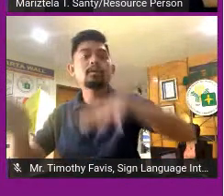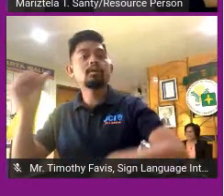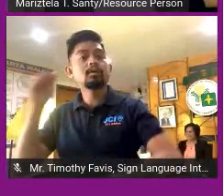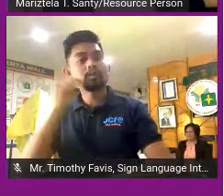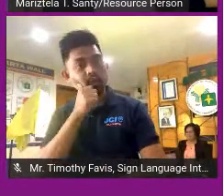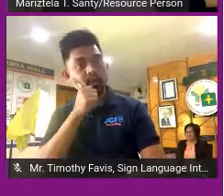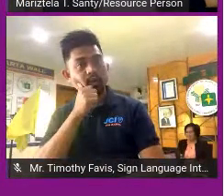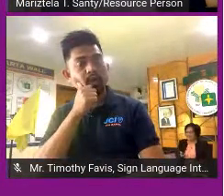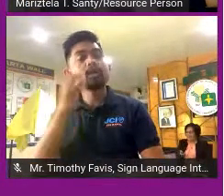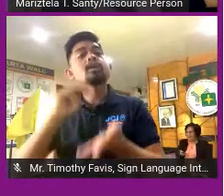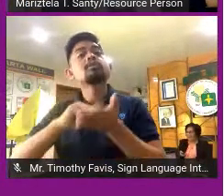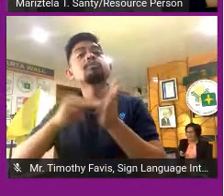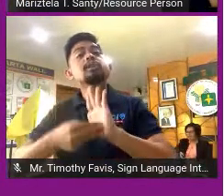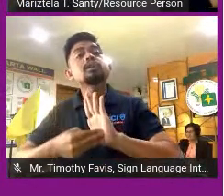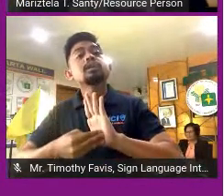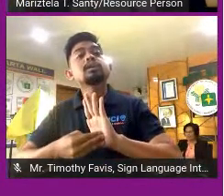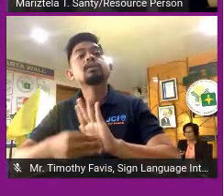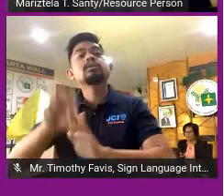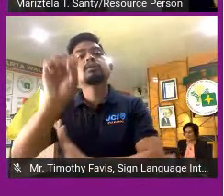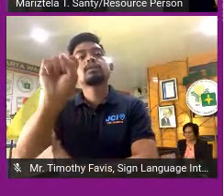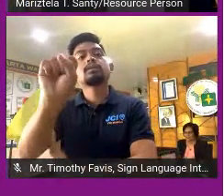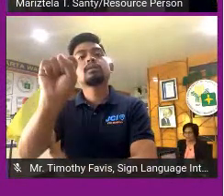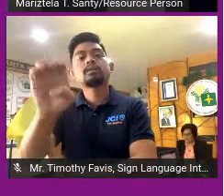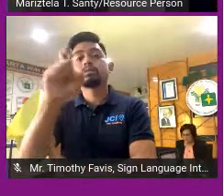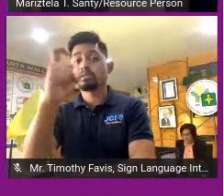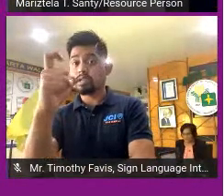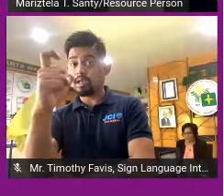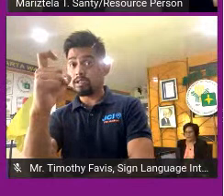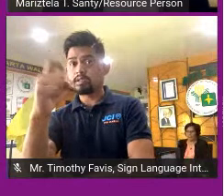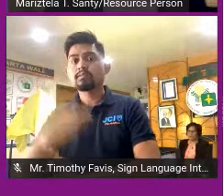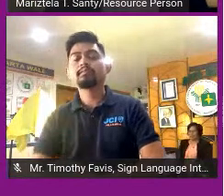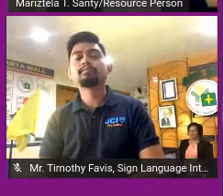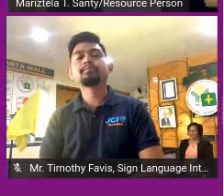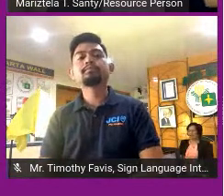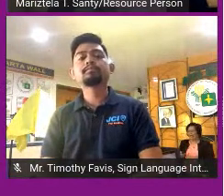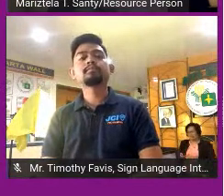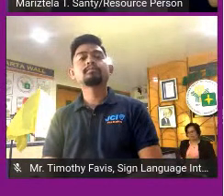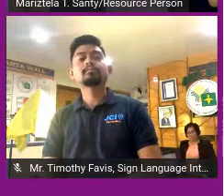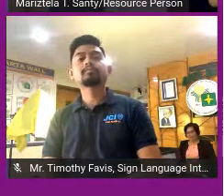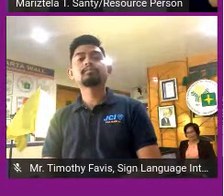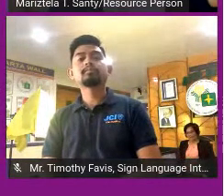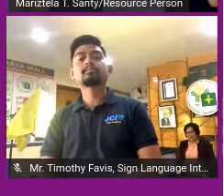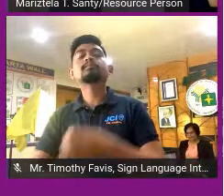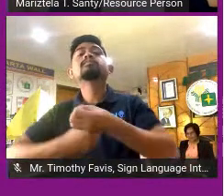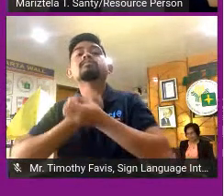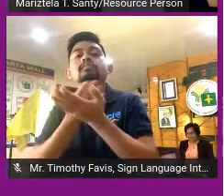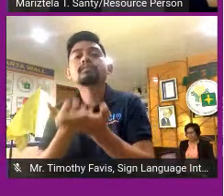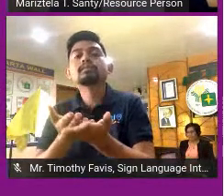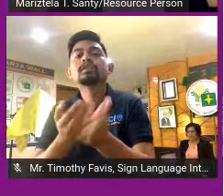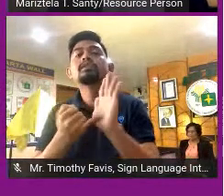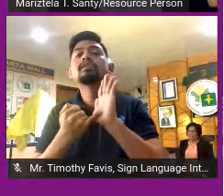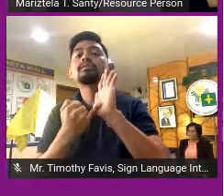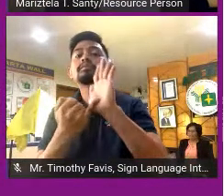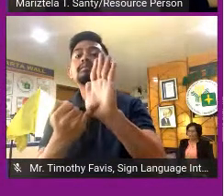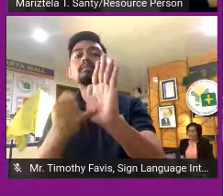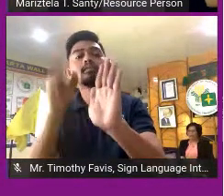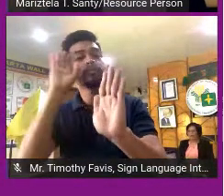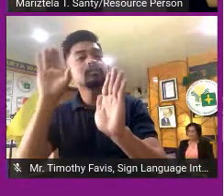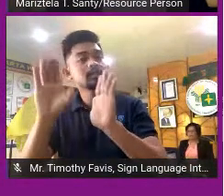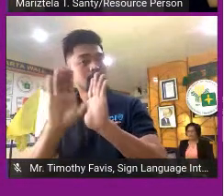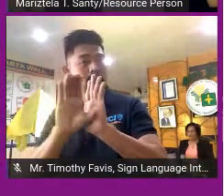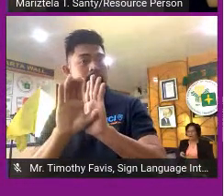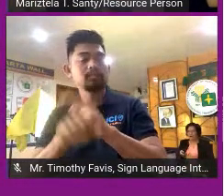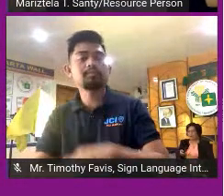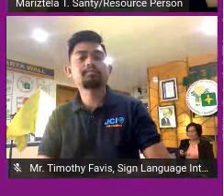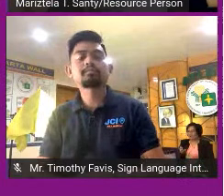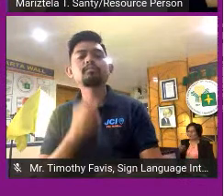sex. I will give some illustrations. Ano, magbibigay po tayo ng ano ibang illustrations. Pag babae